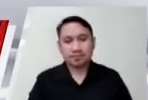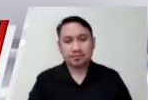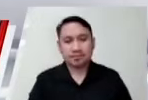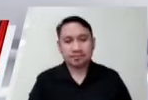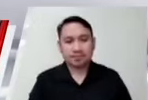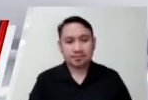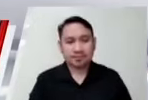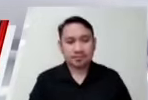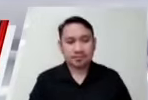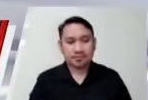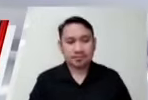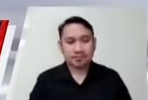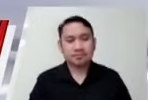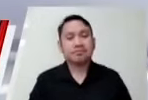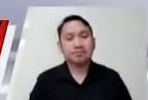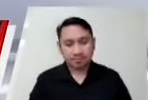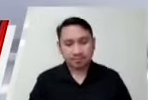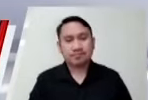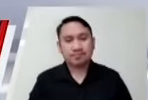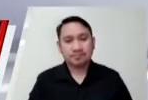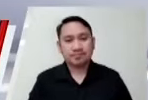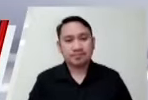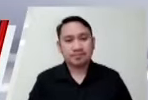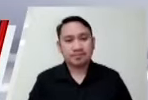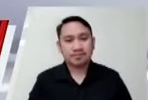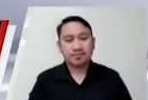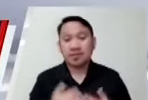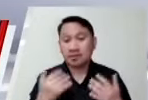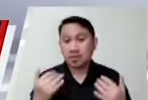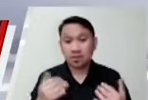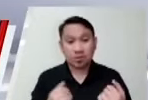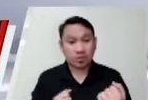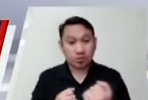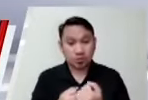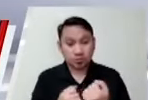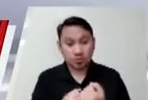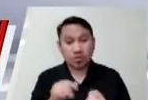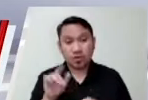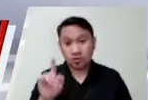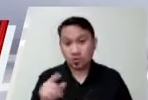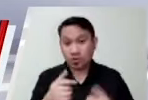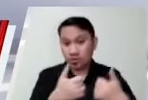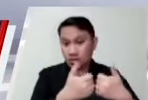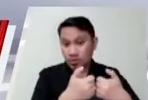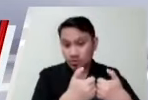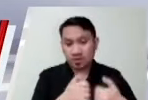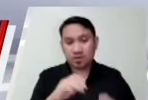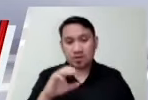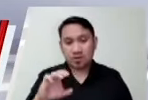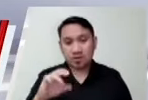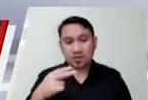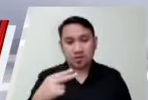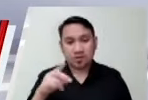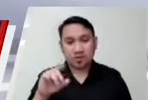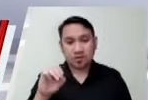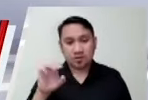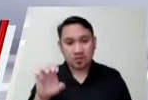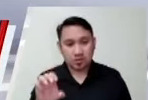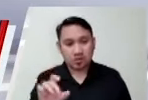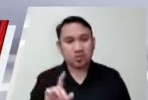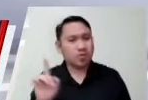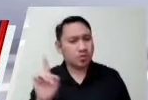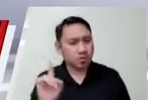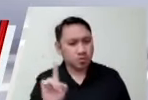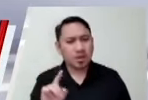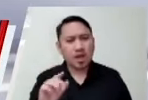Speaking of pasasalamat, ha, Carlos, isa sa naging support system mo, yung girlfriend mo, si Chloe. Ha? Para sa'yo, gano'ng